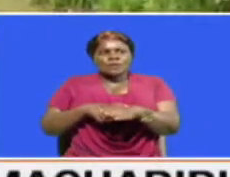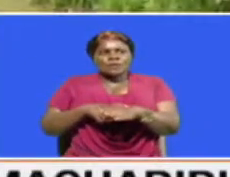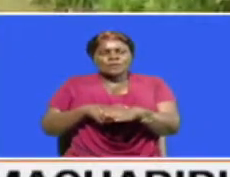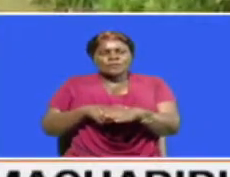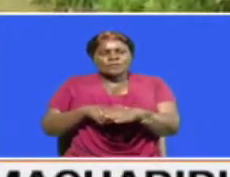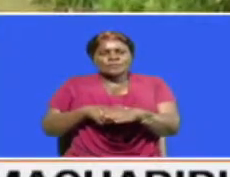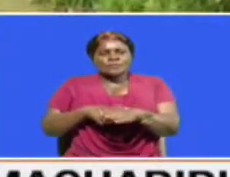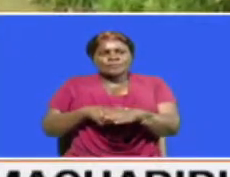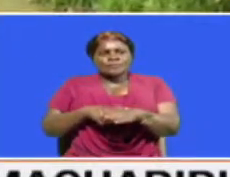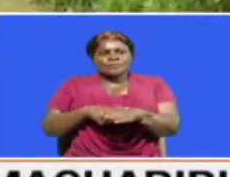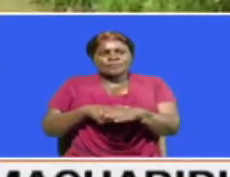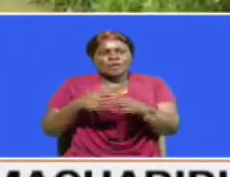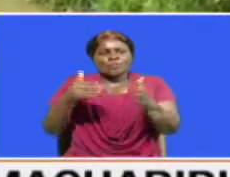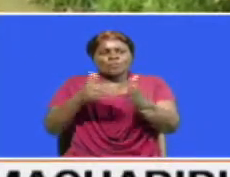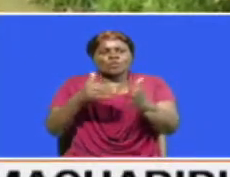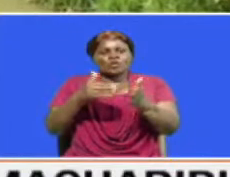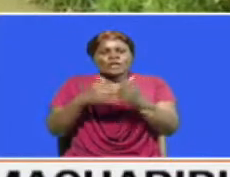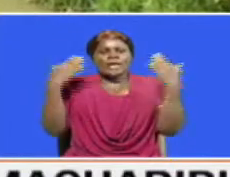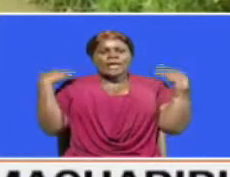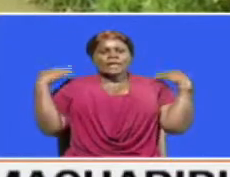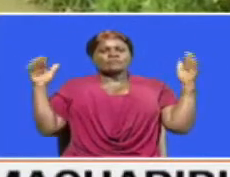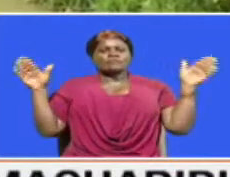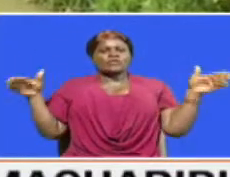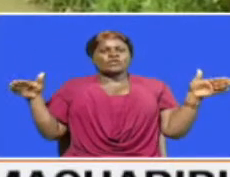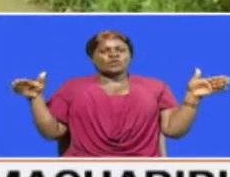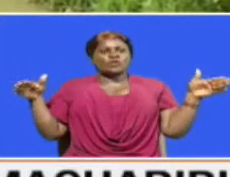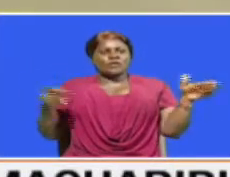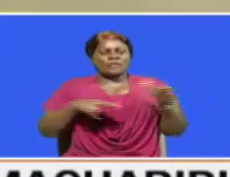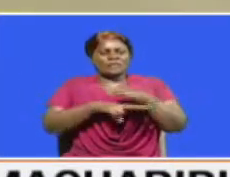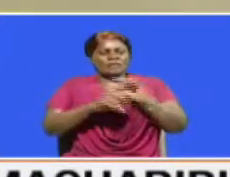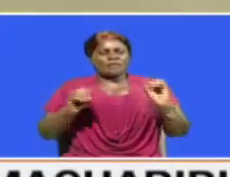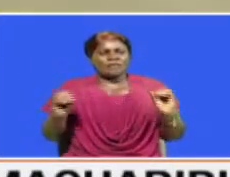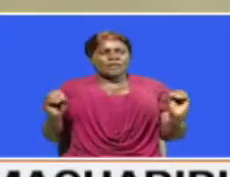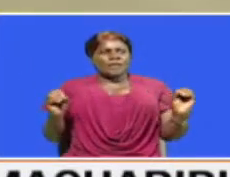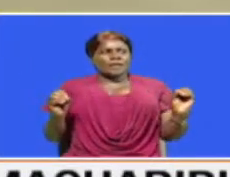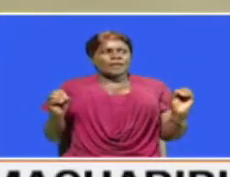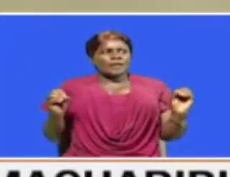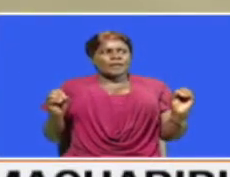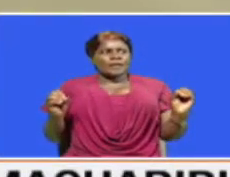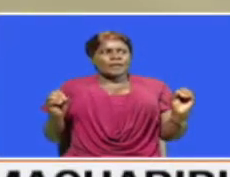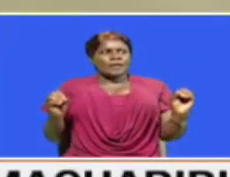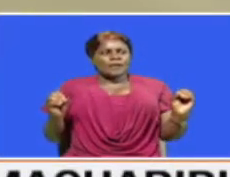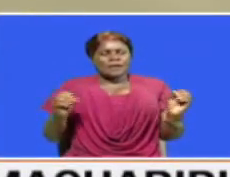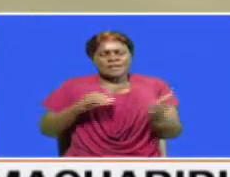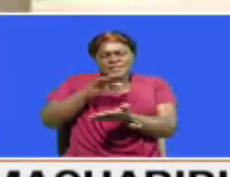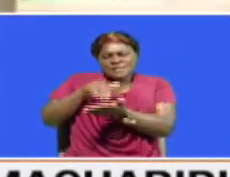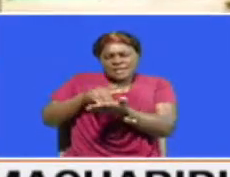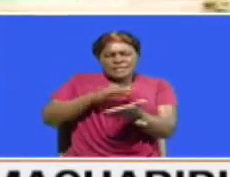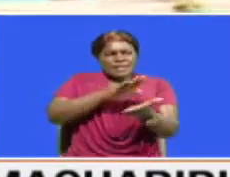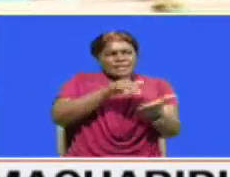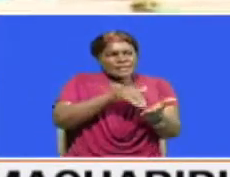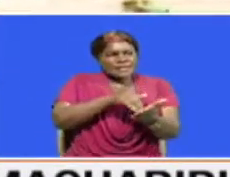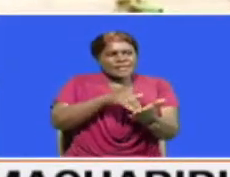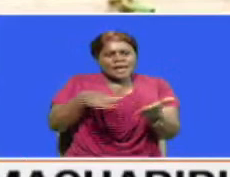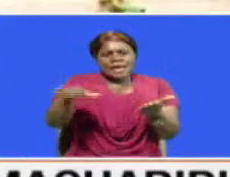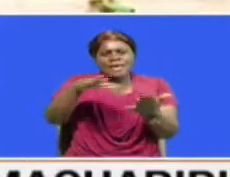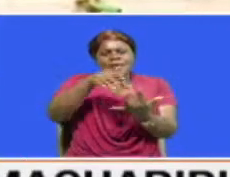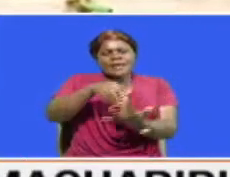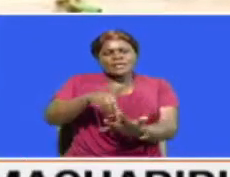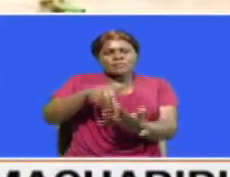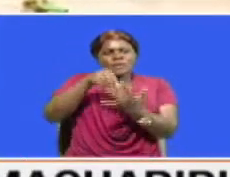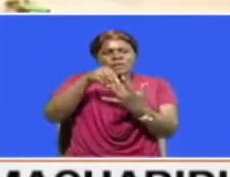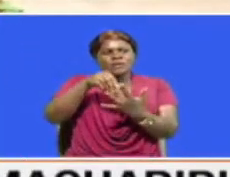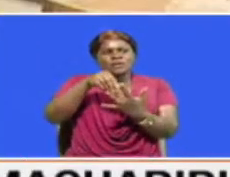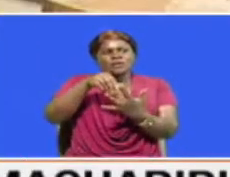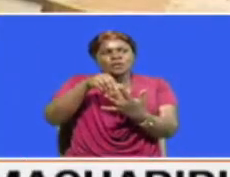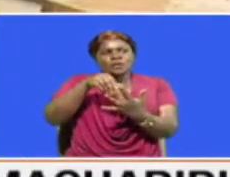samaki na kuwazuia ndege na wezi wanaonyapia kwa urahisi. Tembea vizuri. Katikati ya vidimbwi hivi ni eneo maalum la